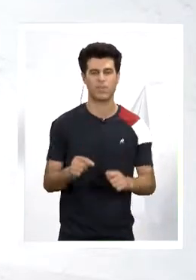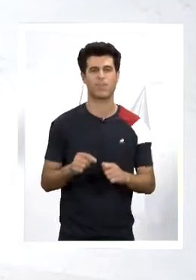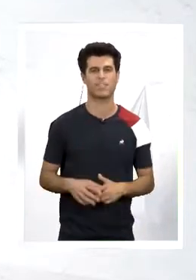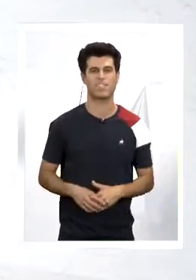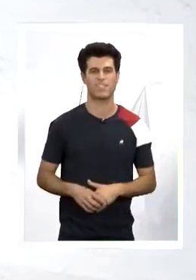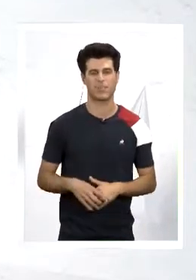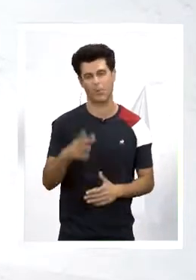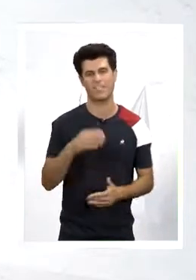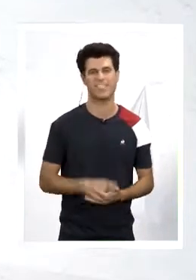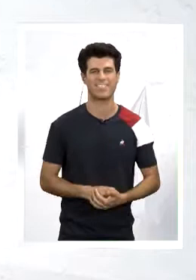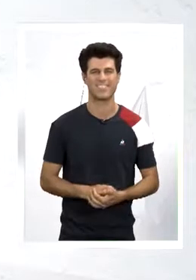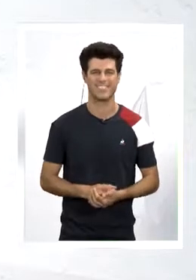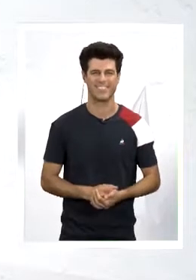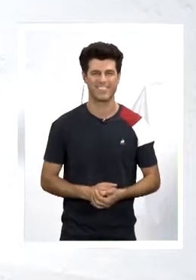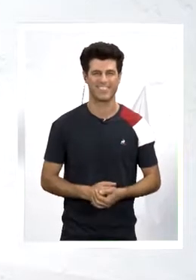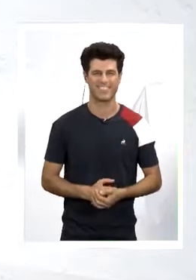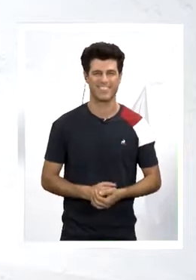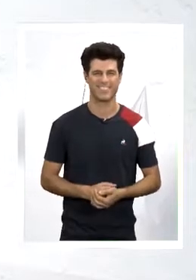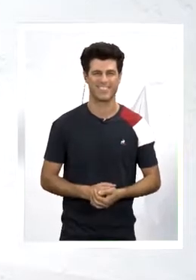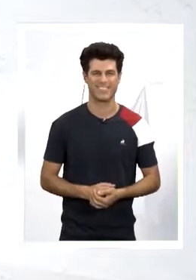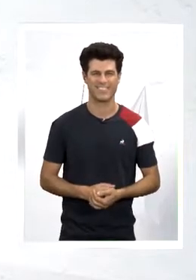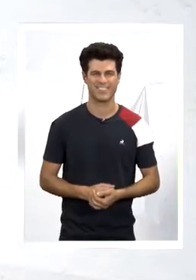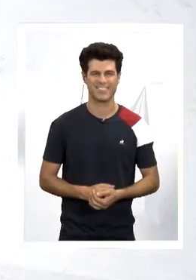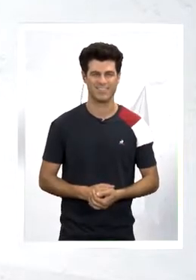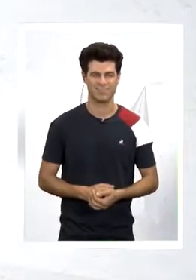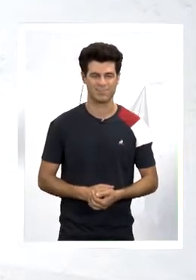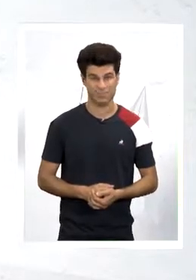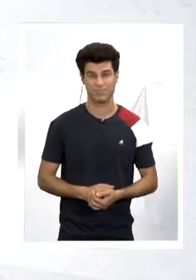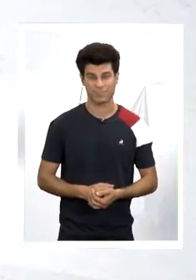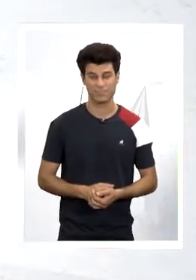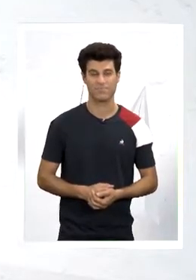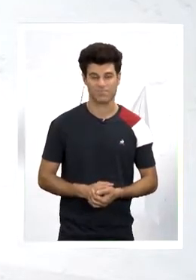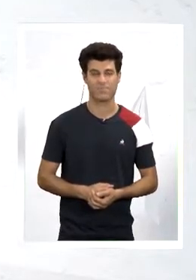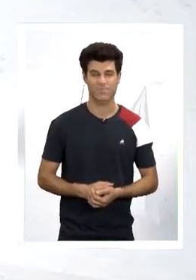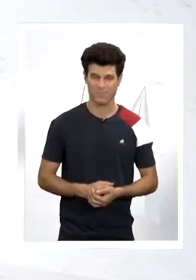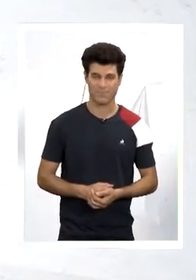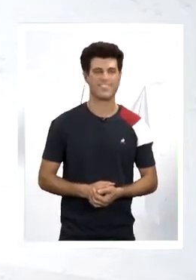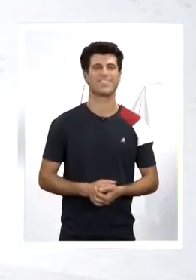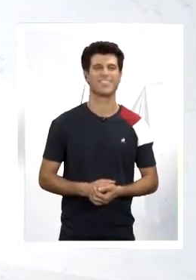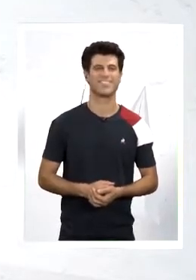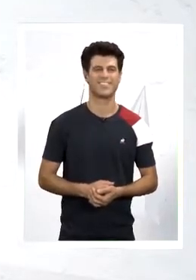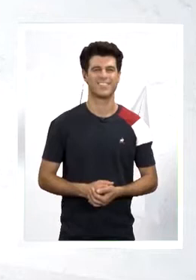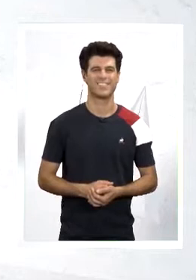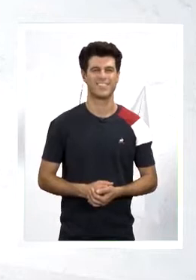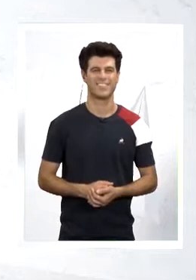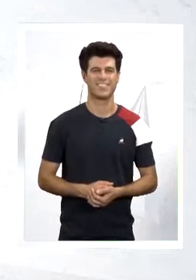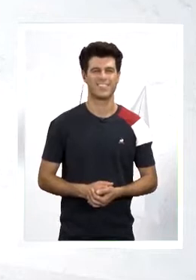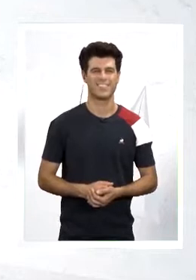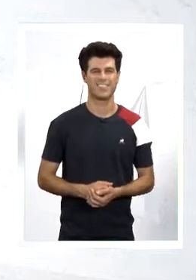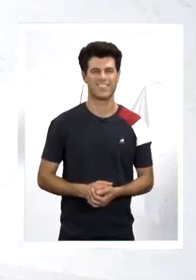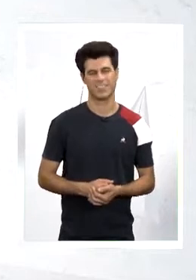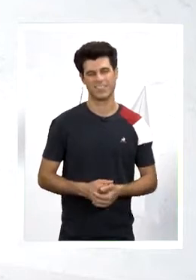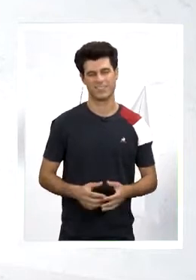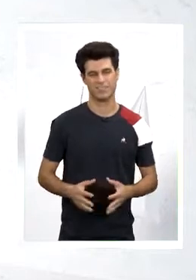גרות, ספרו לנו קצת, ספרו לי קצת. אני בכיתה A ואני בת 11, ואני לומדת